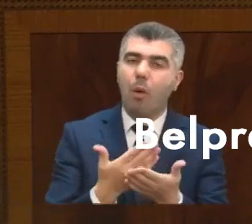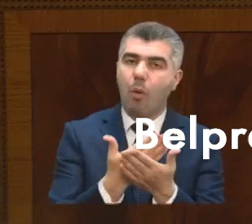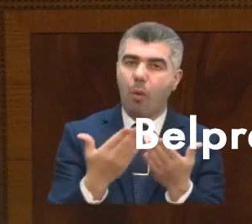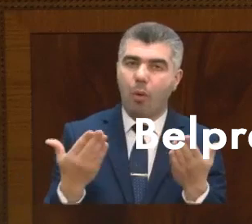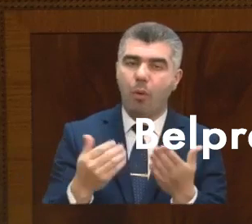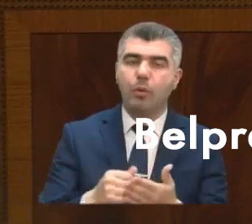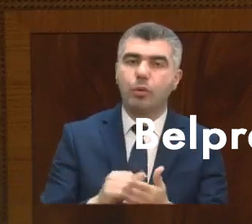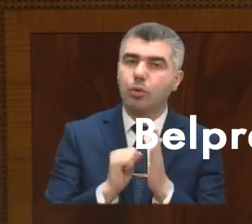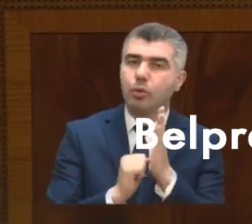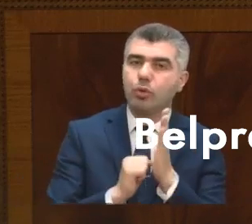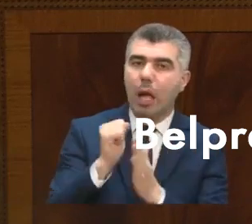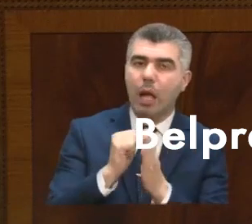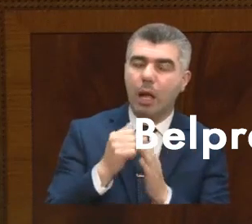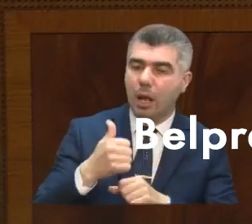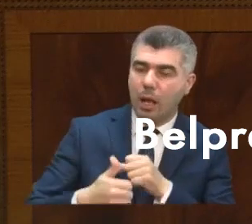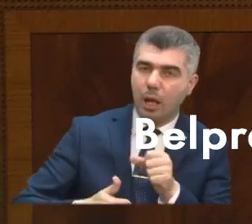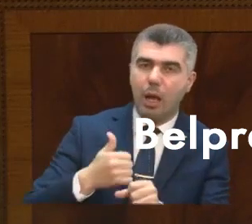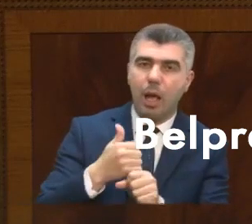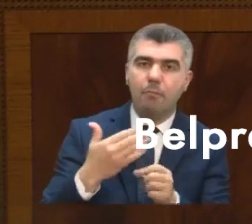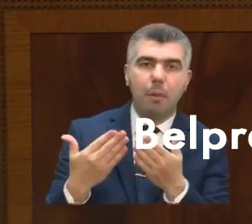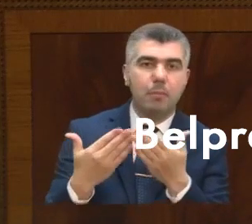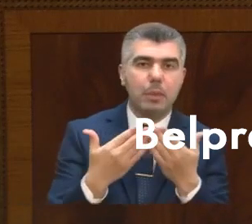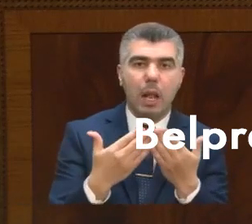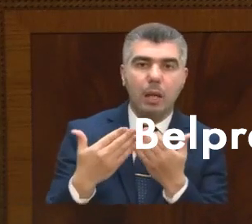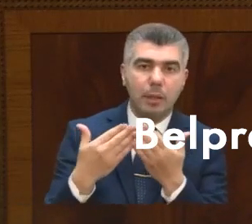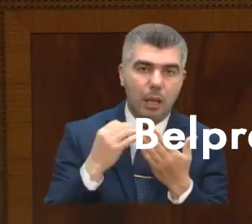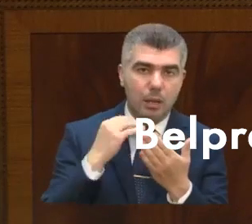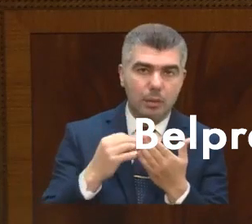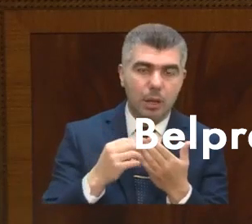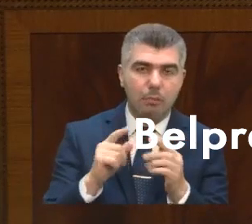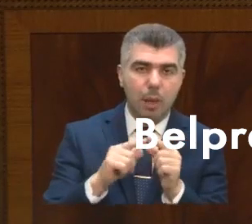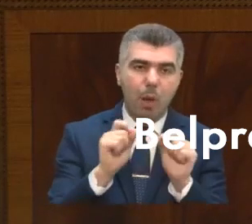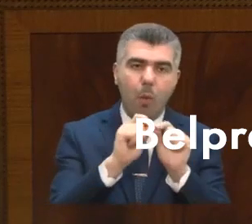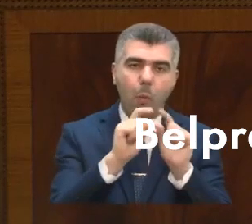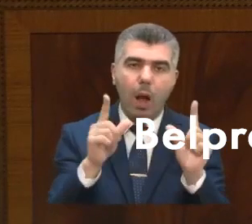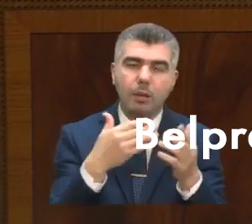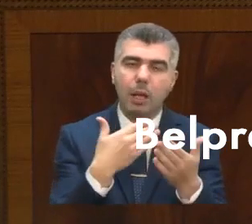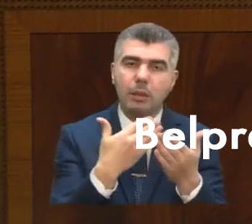أجل إنجاح الموسم الدراسي ورسم معالم صورة